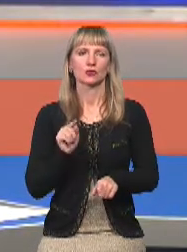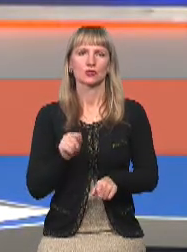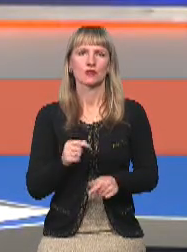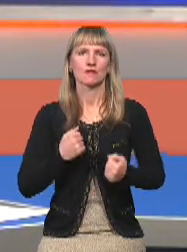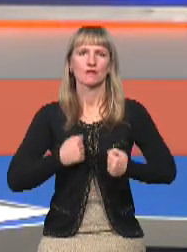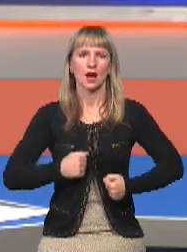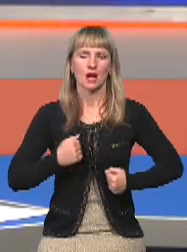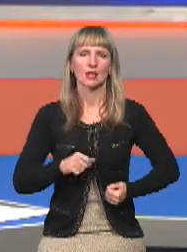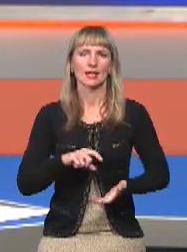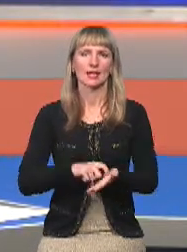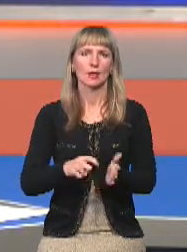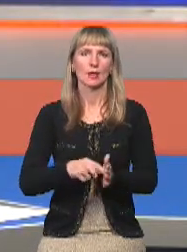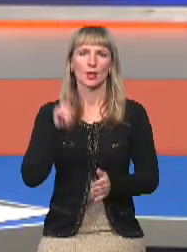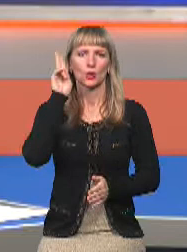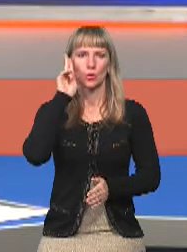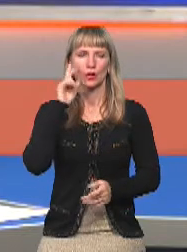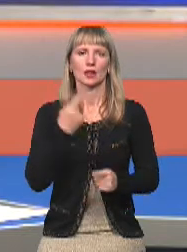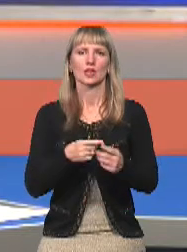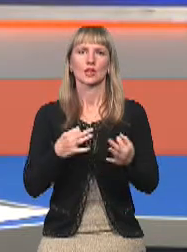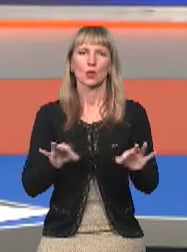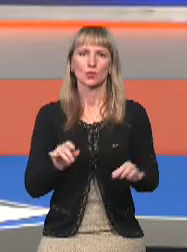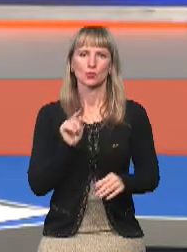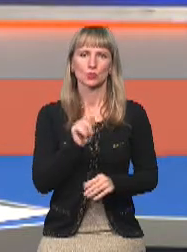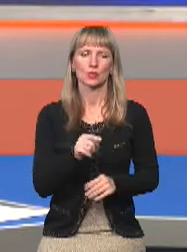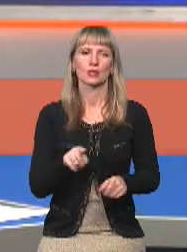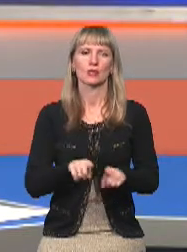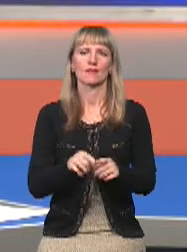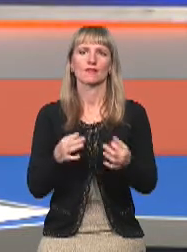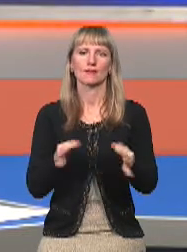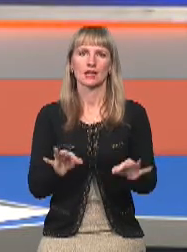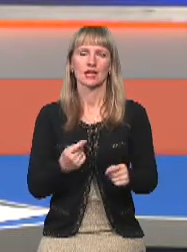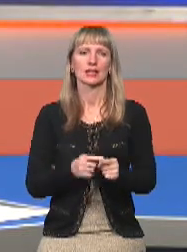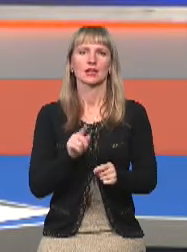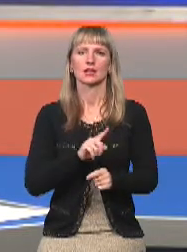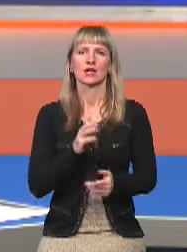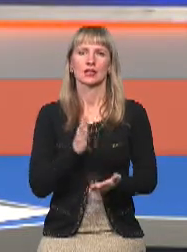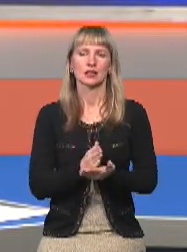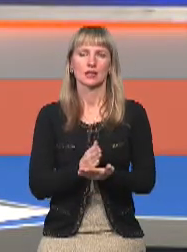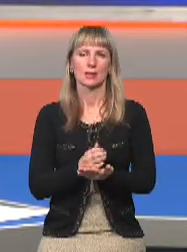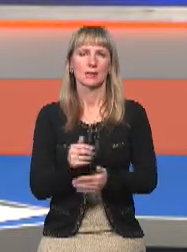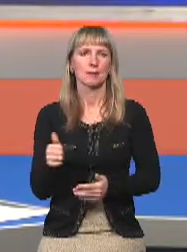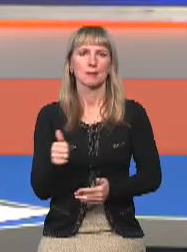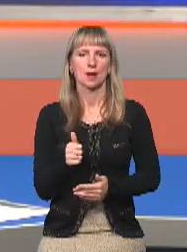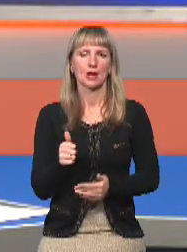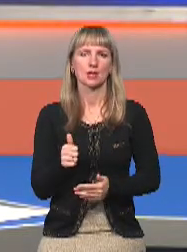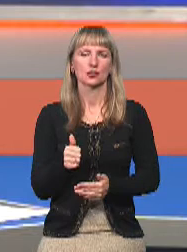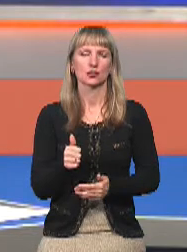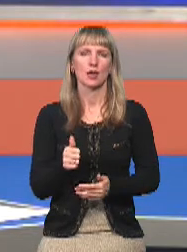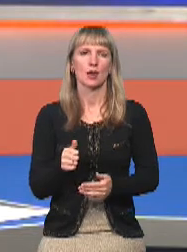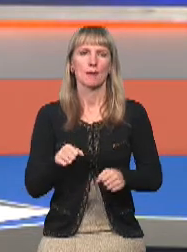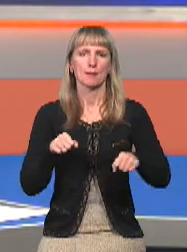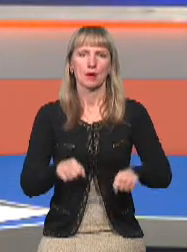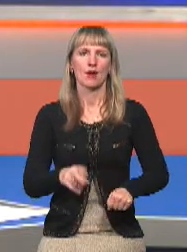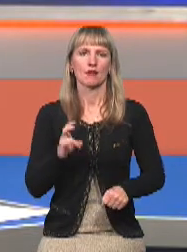кімнати, туалети, це доступ до них також вільний. Це є саме перший стандарт права на